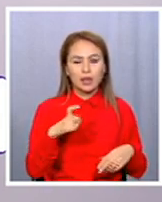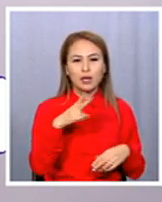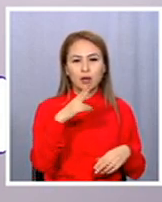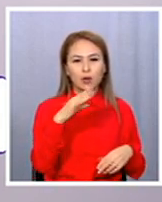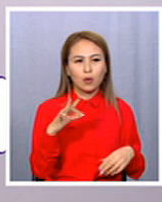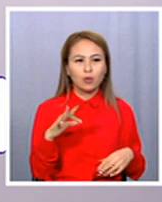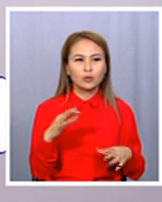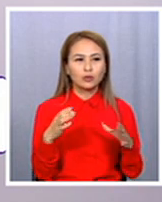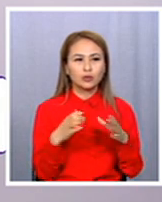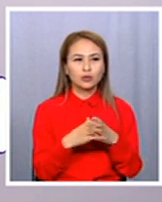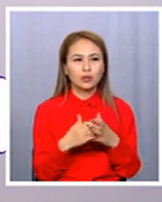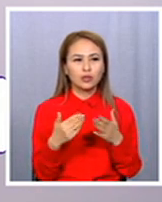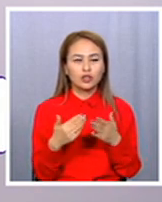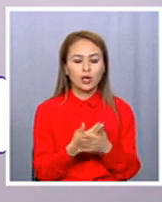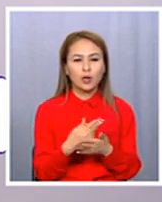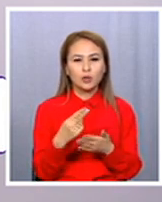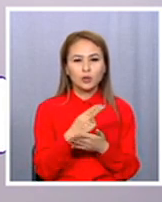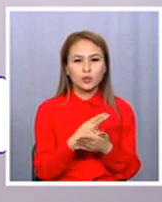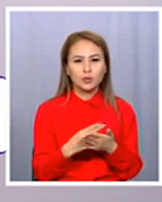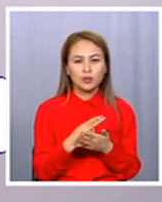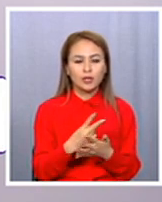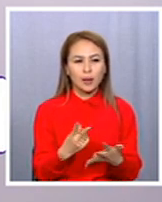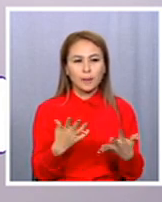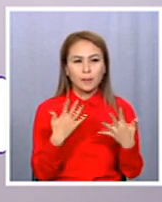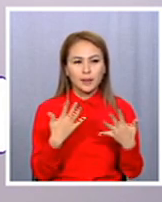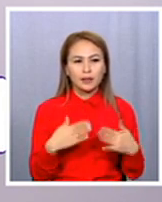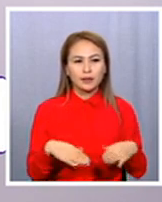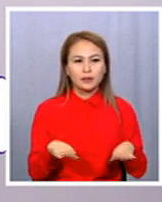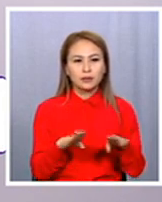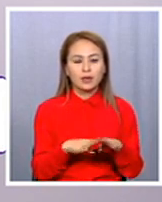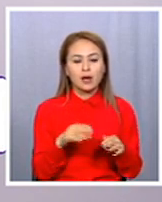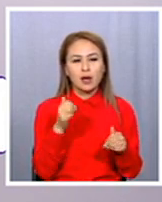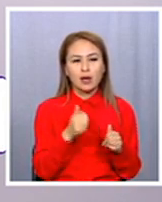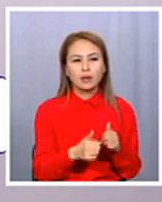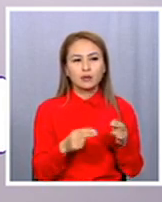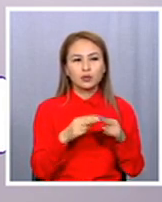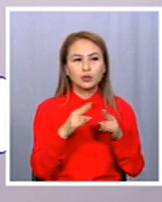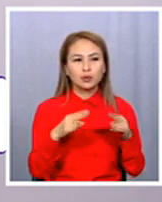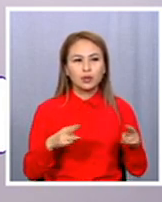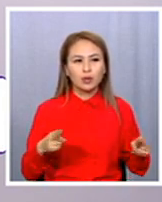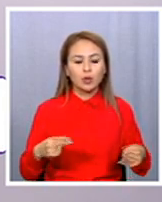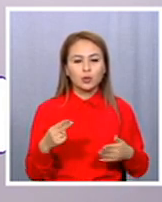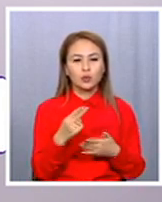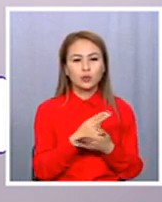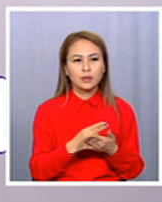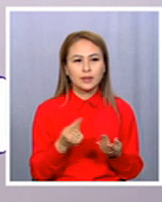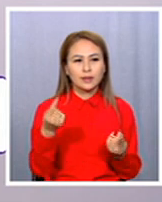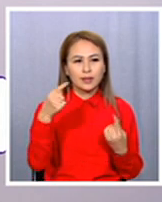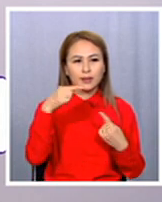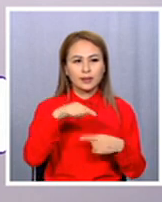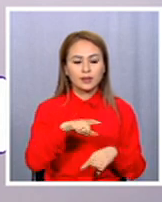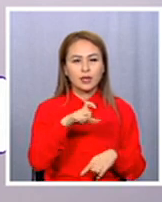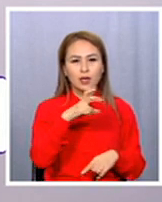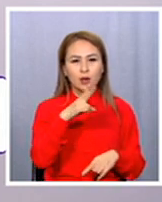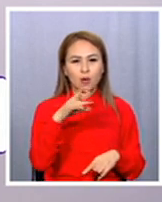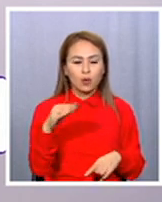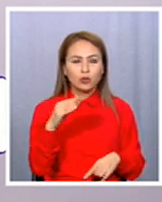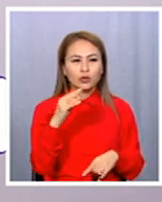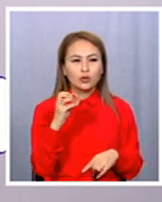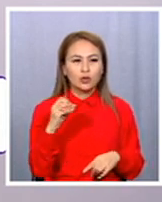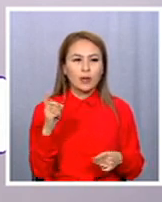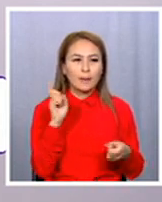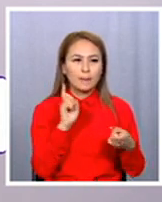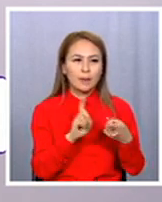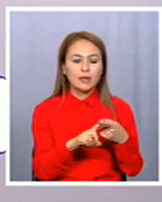экожүйелердің жаңа суреттері берілген. Яғни, әр нысандағы суретті сәйкес келетін экожүйесімен